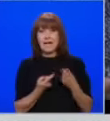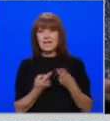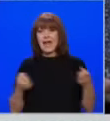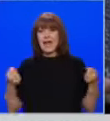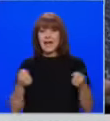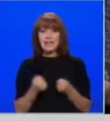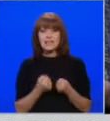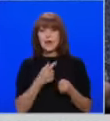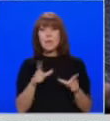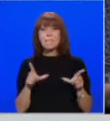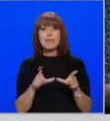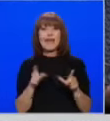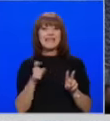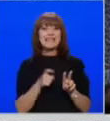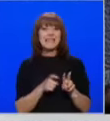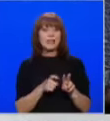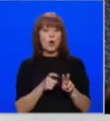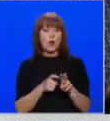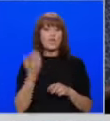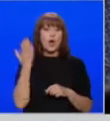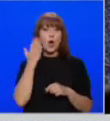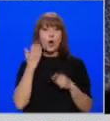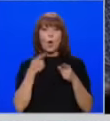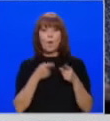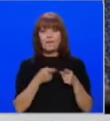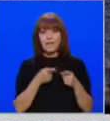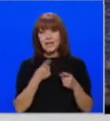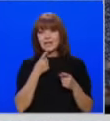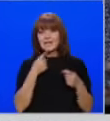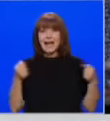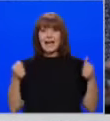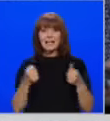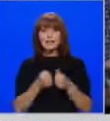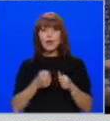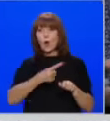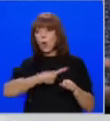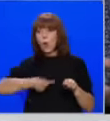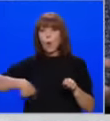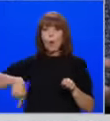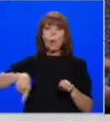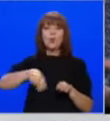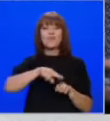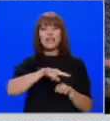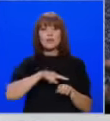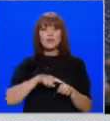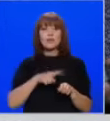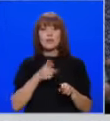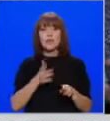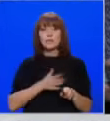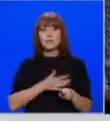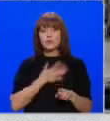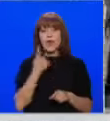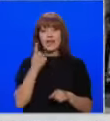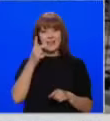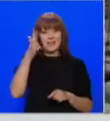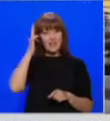с Милен Цветков и каквото обвинение има по настоящен повдигнато и за катастрофата на околовръстното, където също загина един